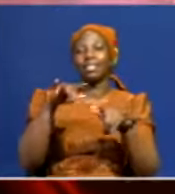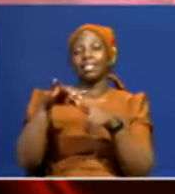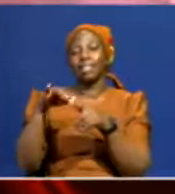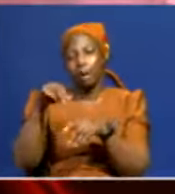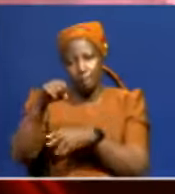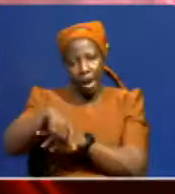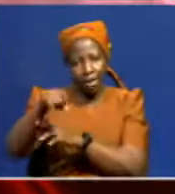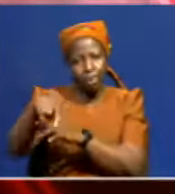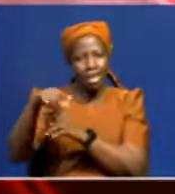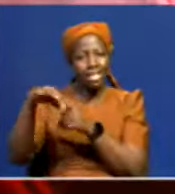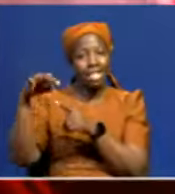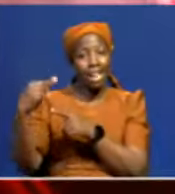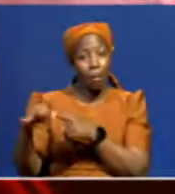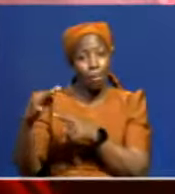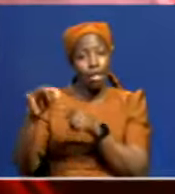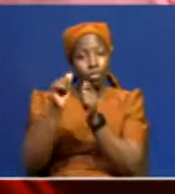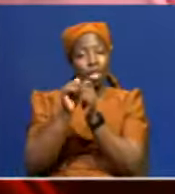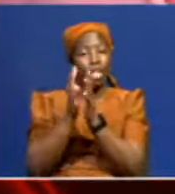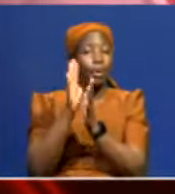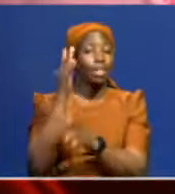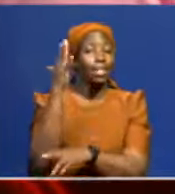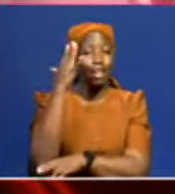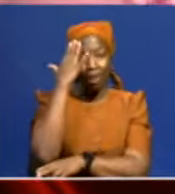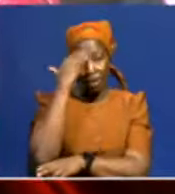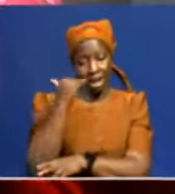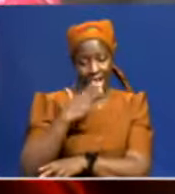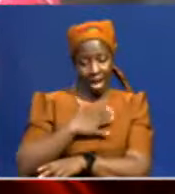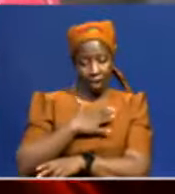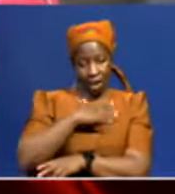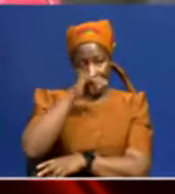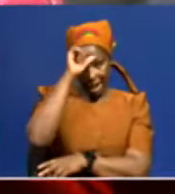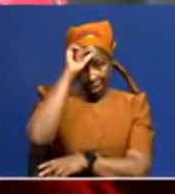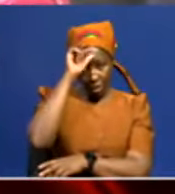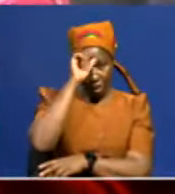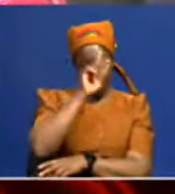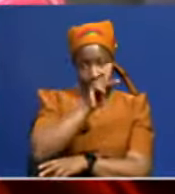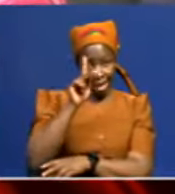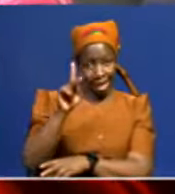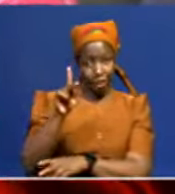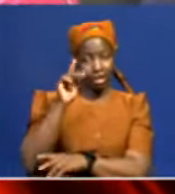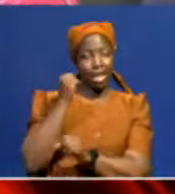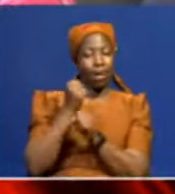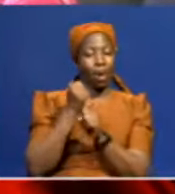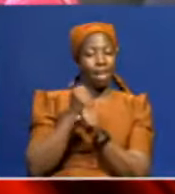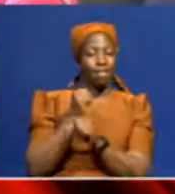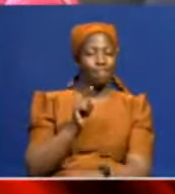kupanda miti, kwa sababu hiyo ndio serikali yetu ya Kenya Kwanza tunafanya.